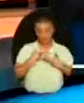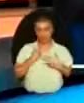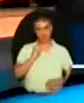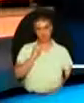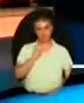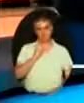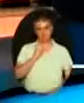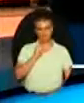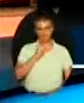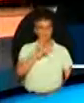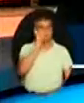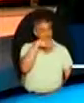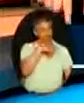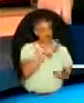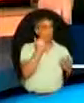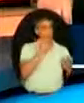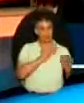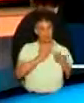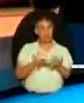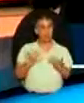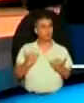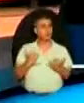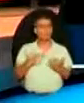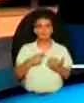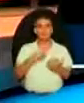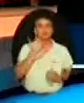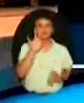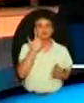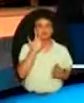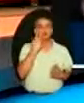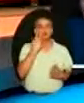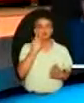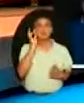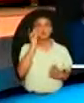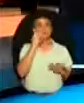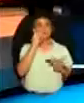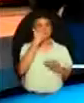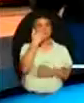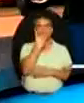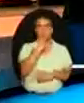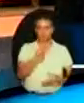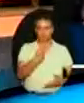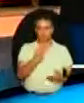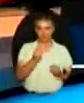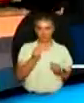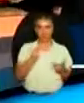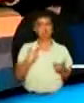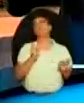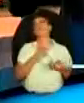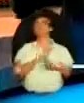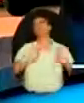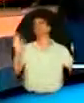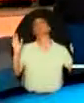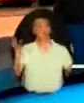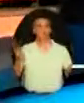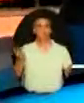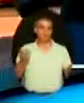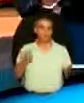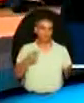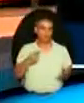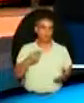חייב להבין, שהסיוע האמריקאי, גם הנוכחי, עומד על 3-4% מתקציב המדינה. זה לא משהו שבלעדיו אין. דרך אגב. זה לא